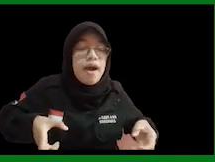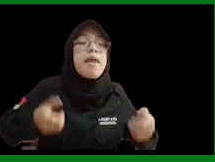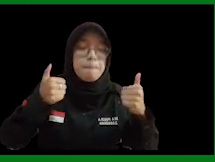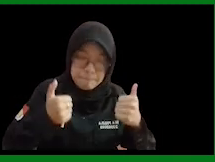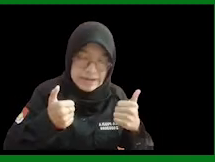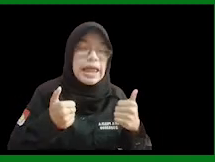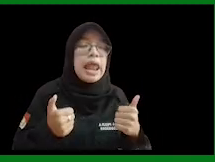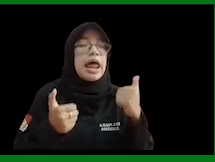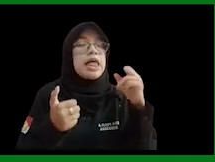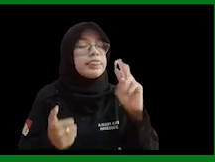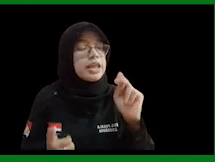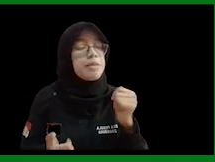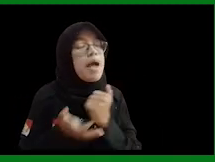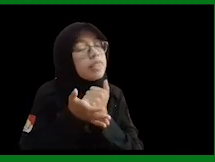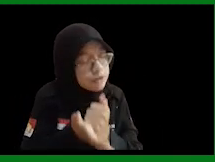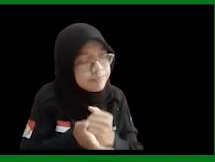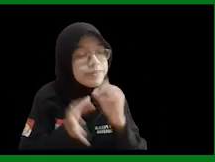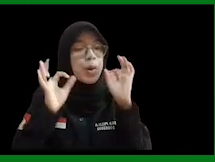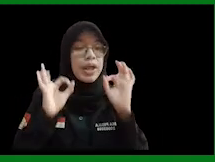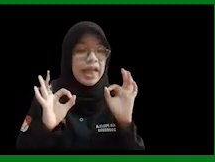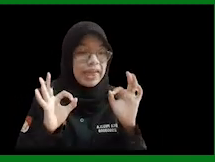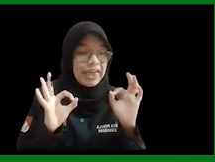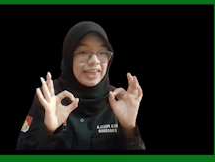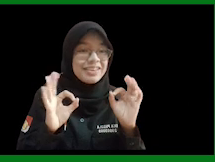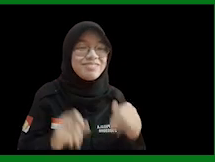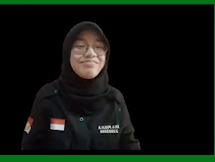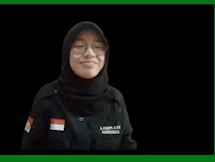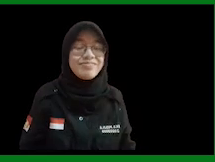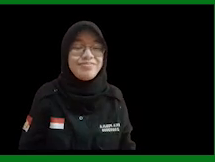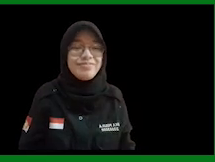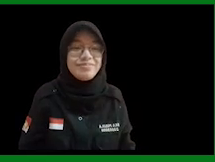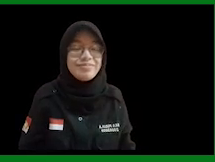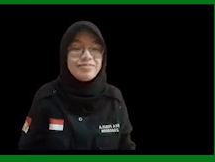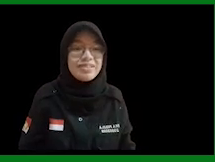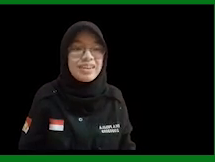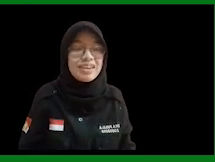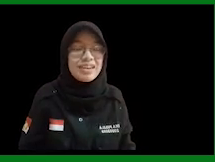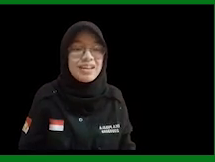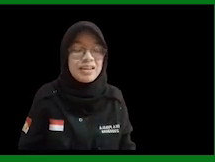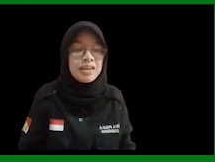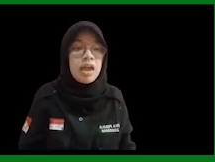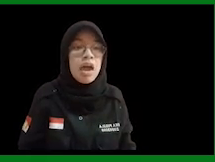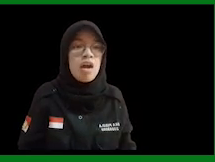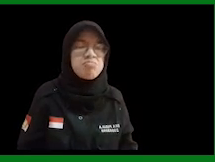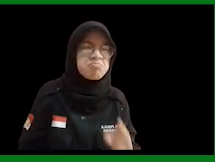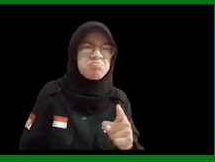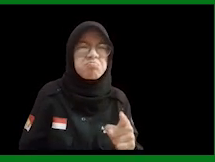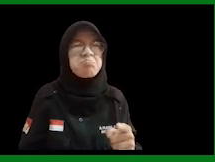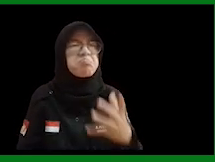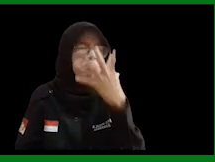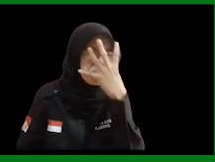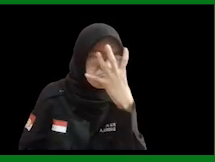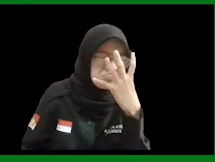kruk, kanadian, walker, dan tongkat empat kaki, kami telah sediakan, dan Anda bisa menggunakan fasilitas tersebut selama berada